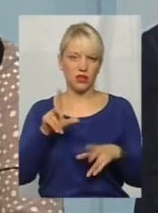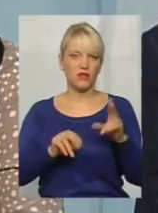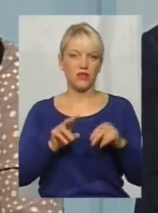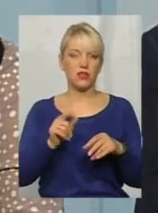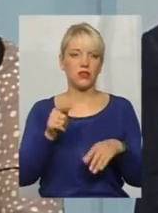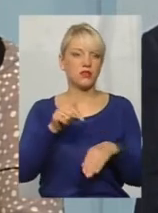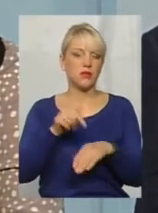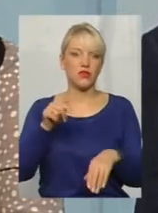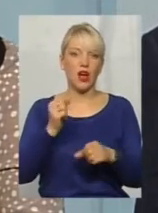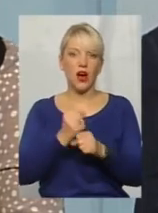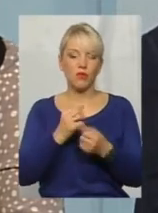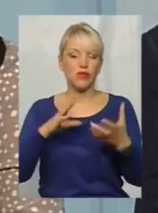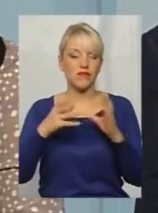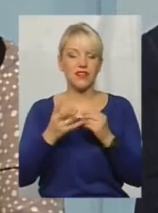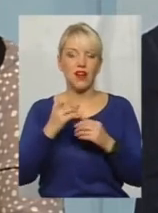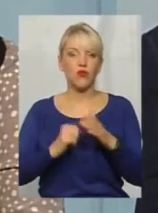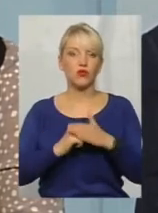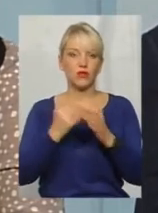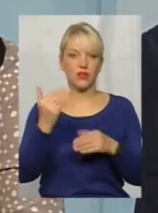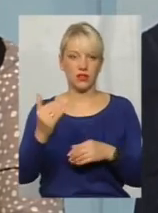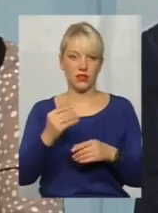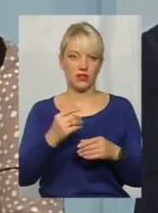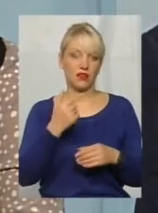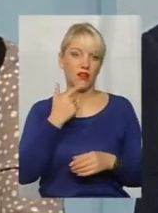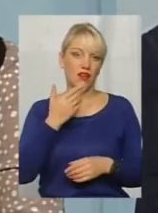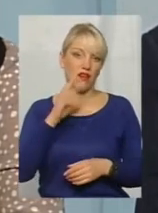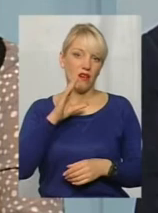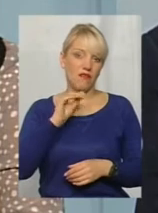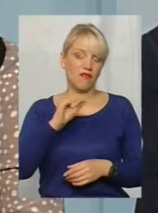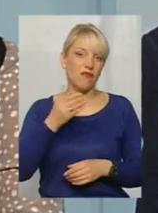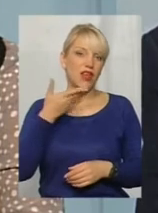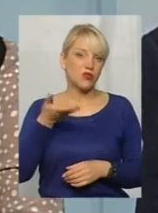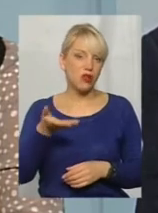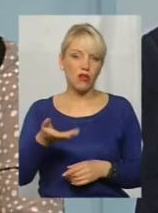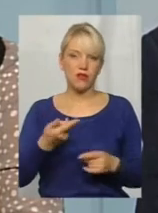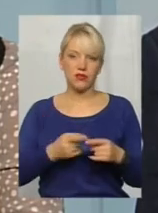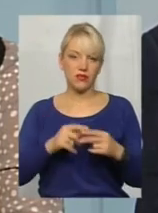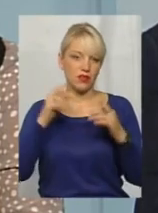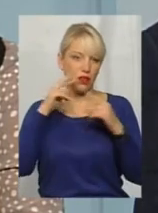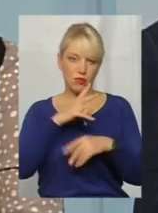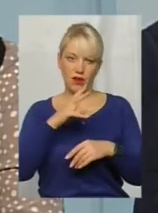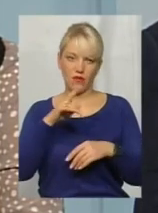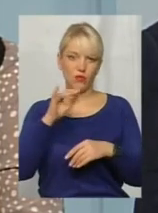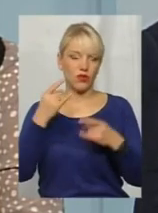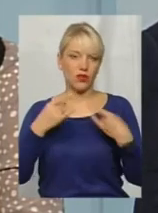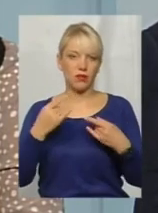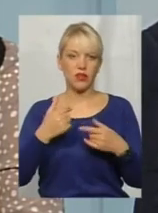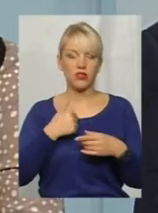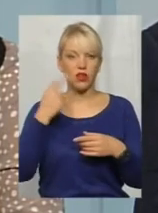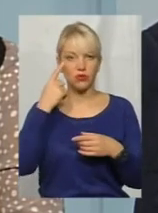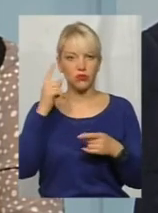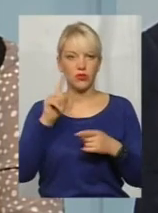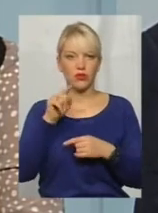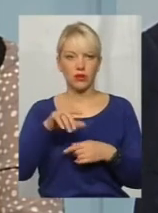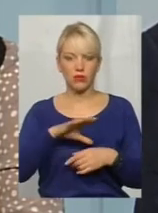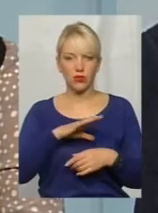робити висновки на основі їхніх висловлювань, це не зовсім правильно, тим більше по телебаченню. Я думаю, що там